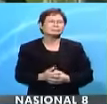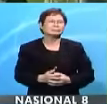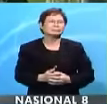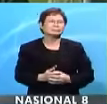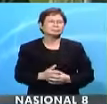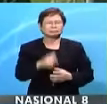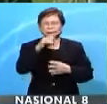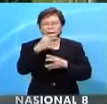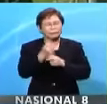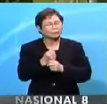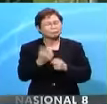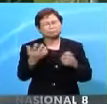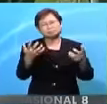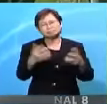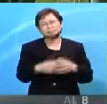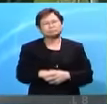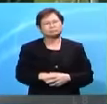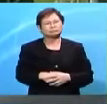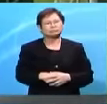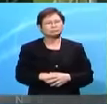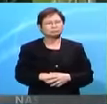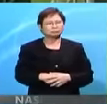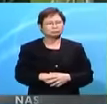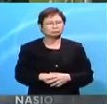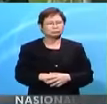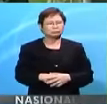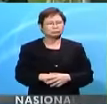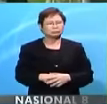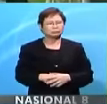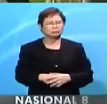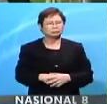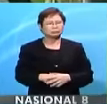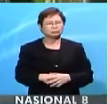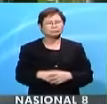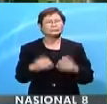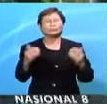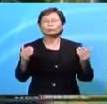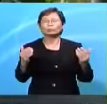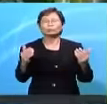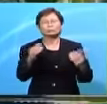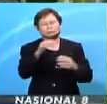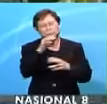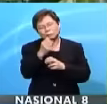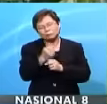dapat. Doa pun tak dapat. Doa pun tak dapat.